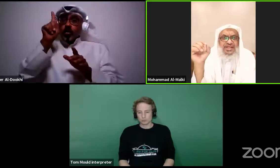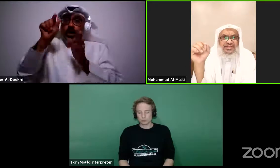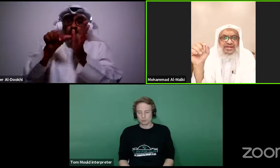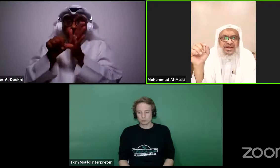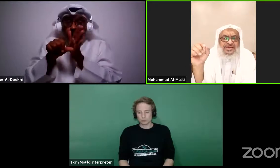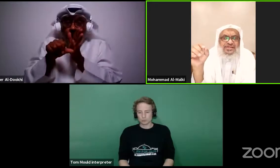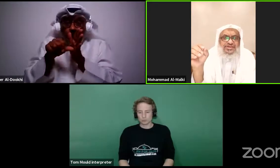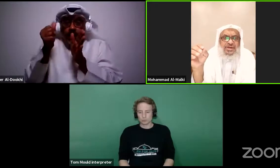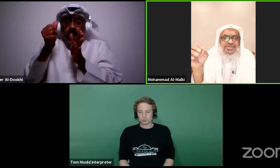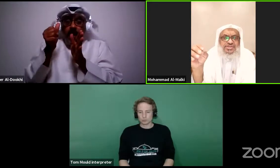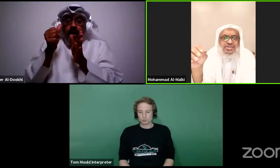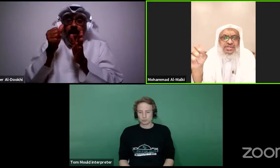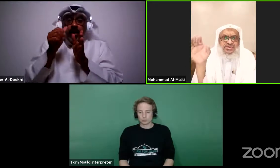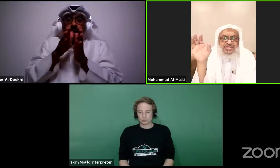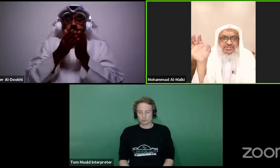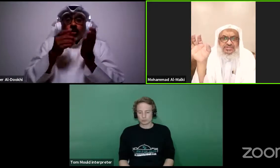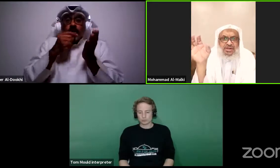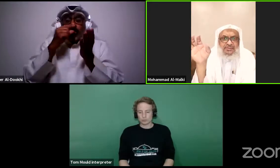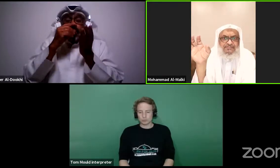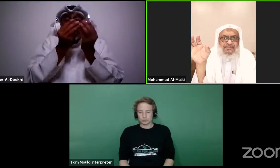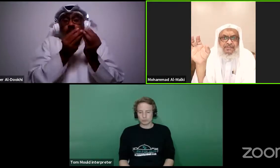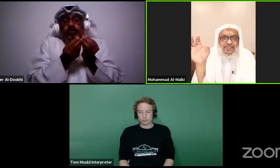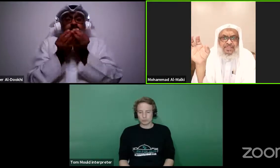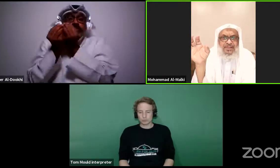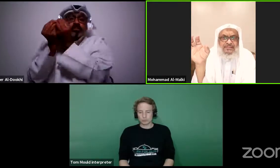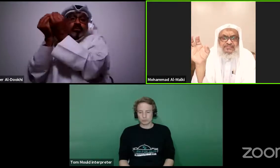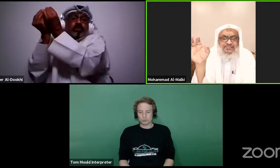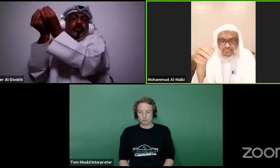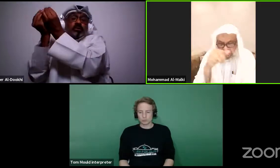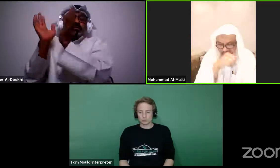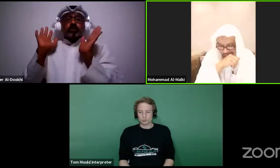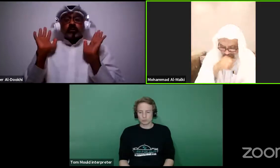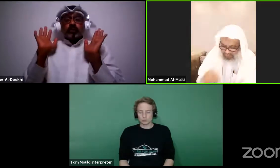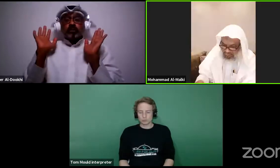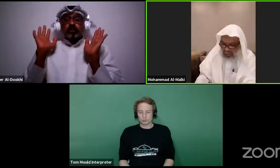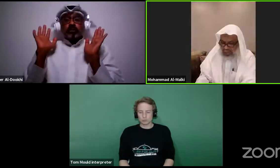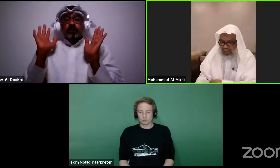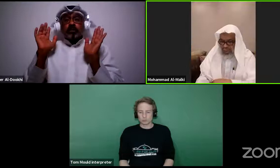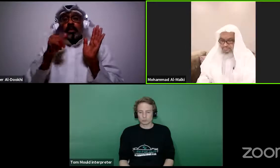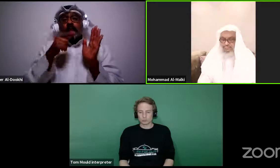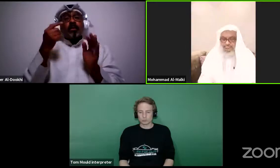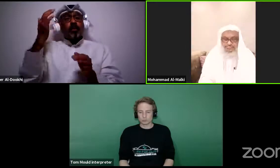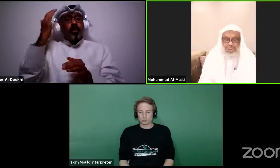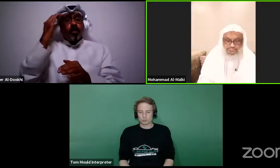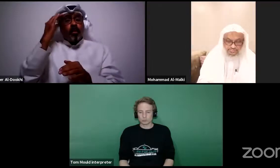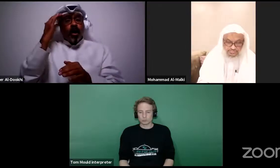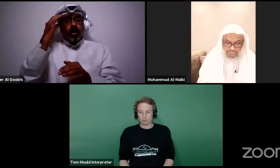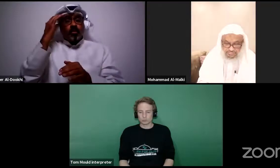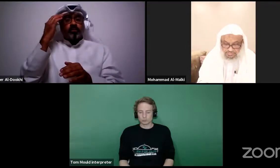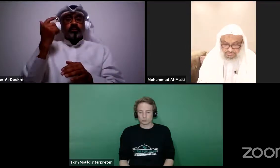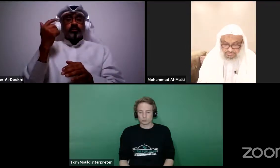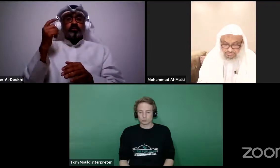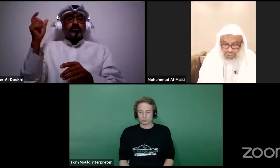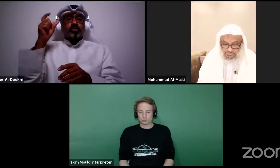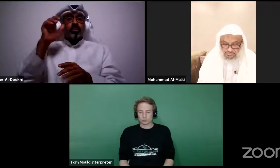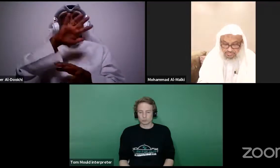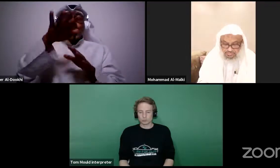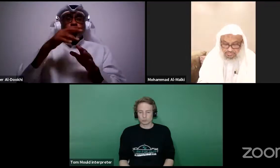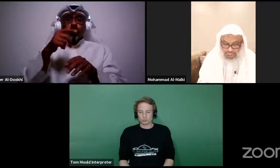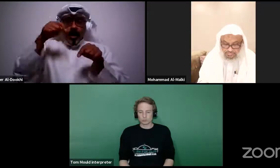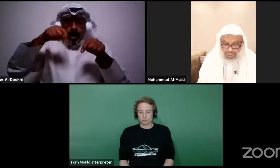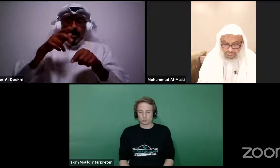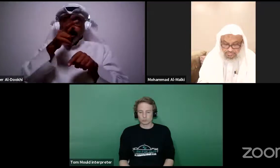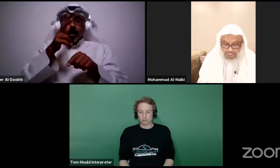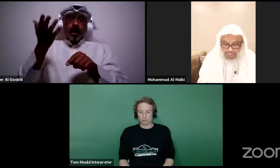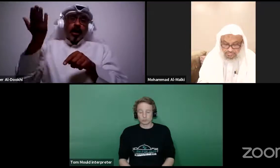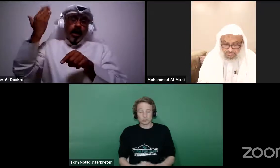يعود. هذه عقيدة أهل السنة والجماعة. نعم. And the Quran is the speech of